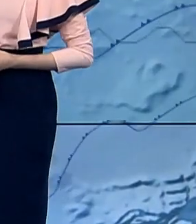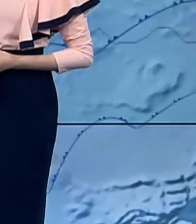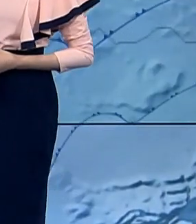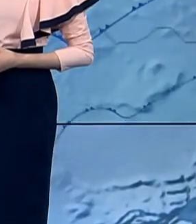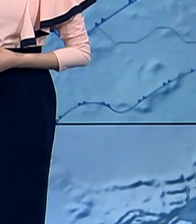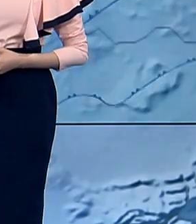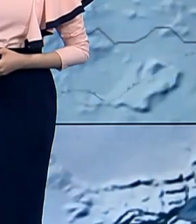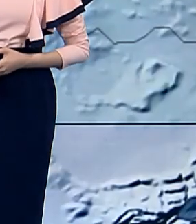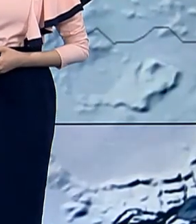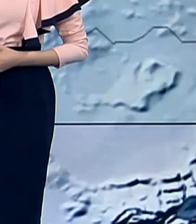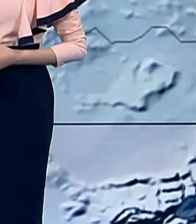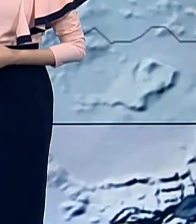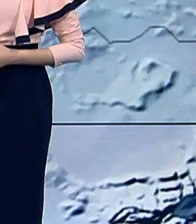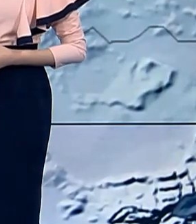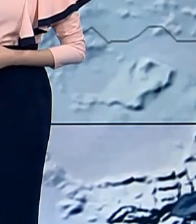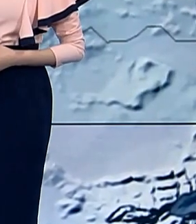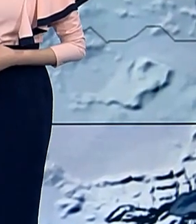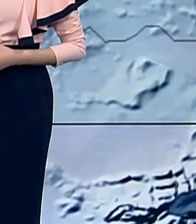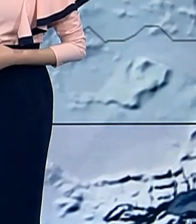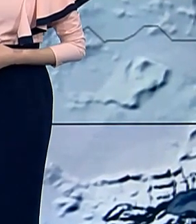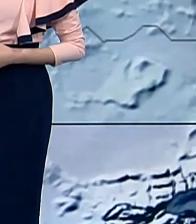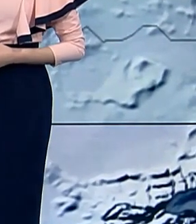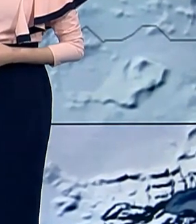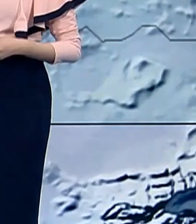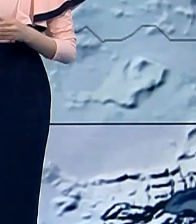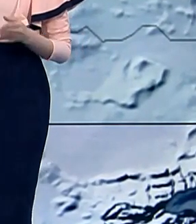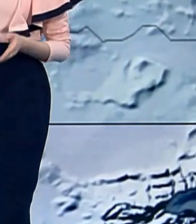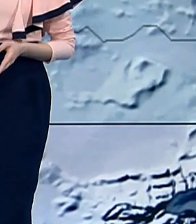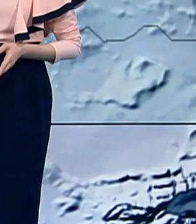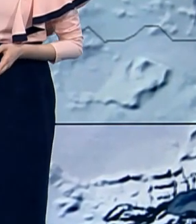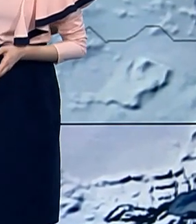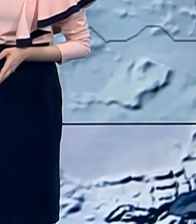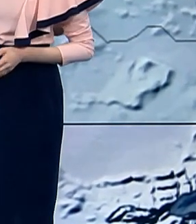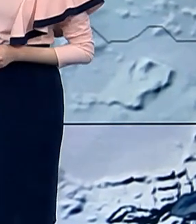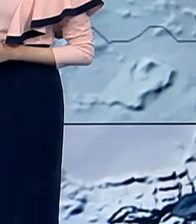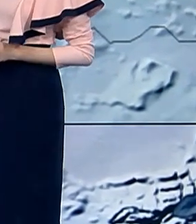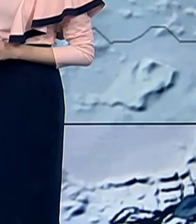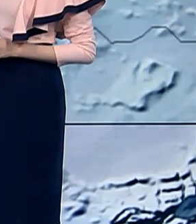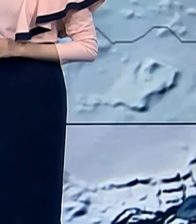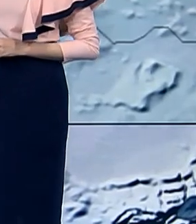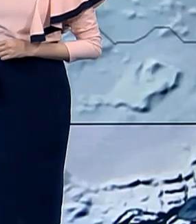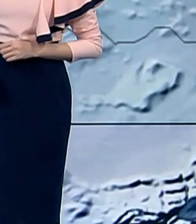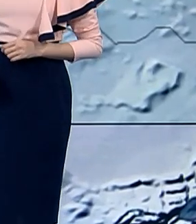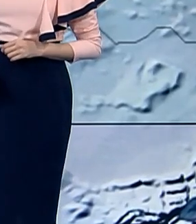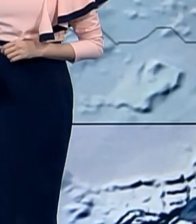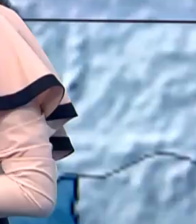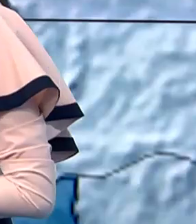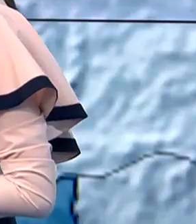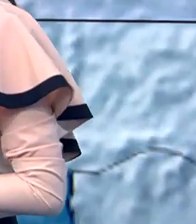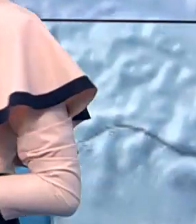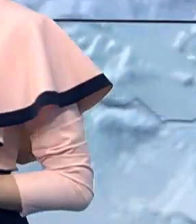бағаны күндіз плюс 1, түнде минус 11 градусты көрсетеді. Жезқазғанда күндіз 10 градус жылы, түнде 4 градус